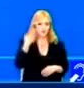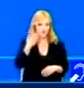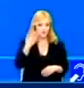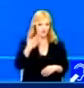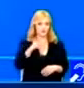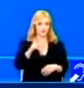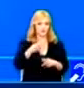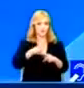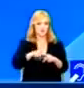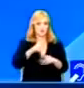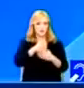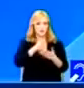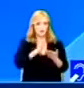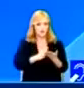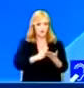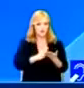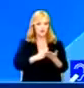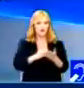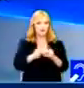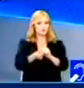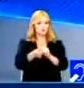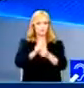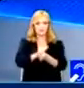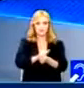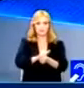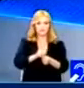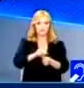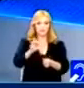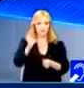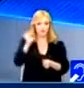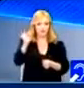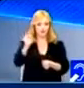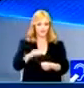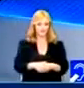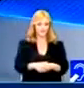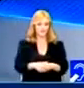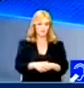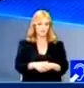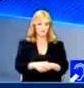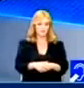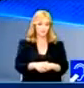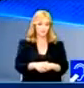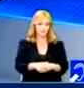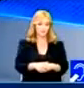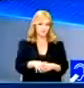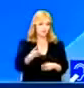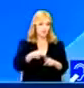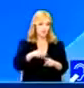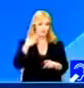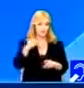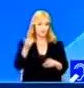pâine rumenă de casă să nu se transforme într-un covrig. Tocmai din acest motiv, adaugă Prunariu, românii trebuie să fie